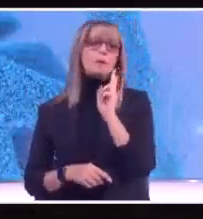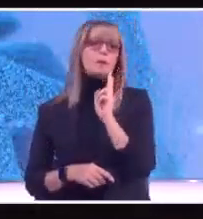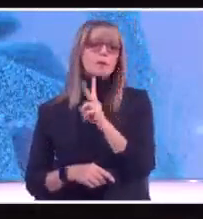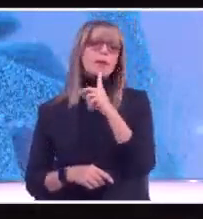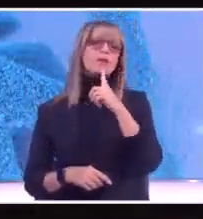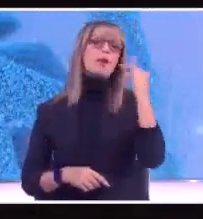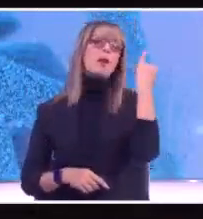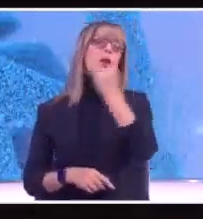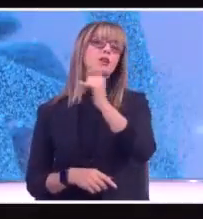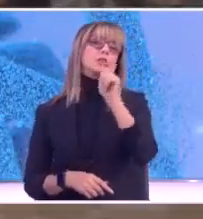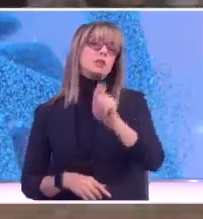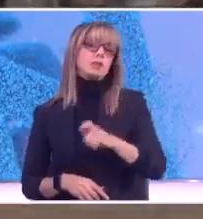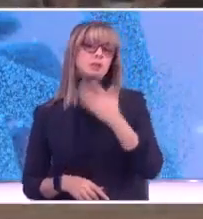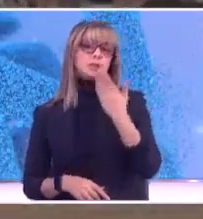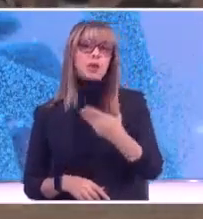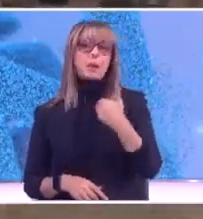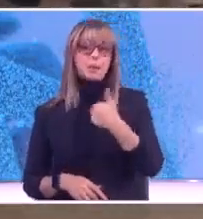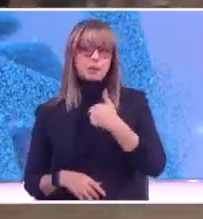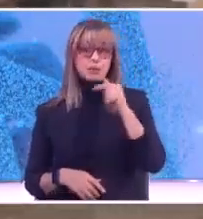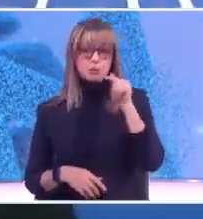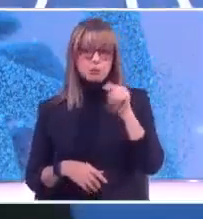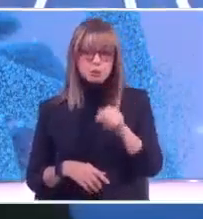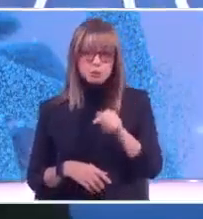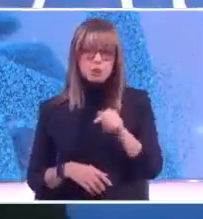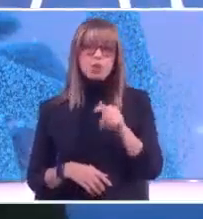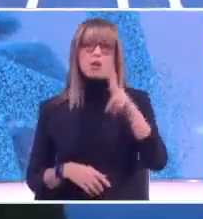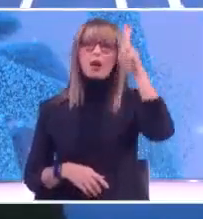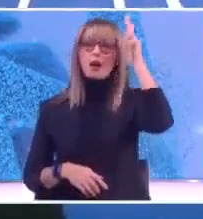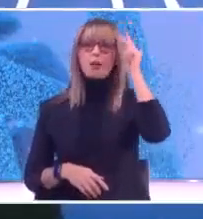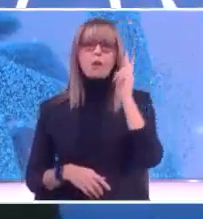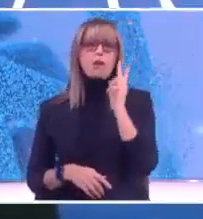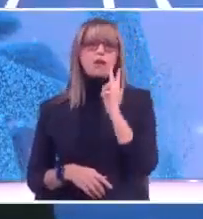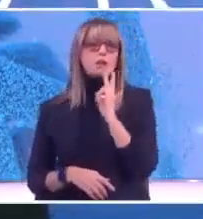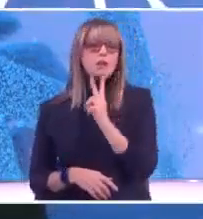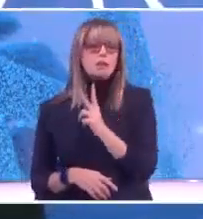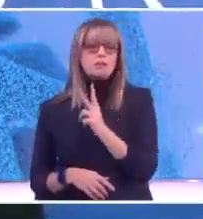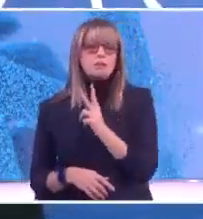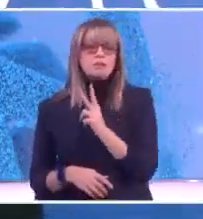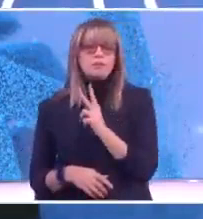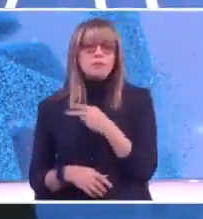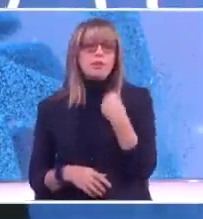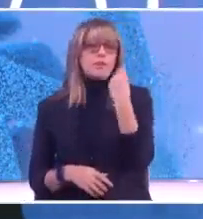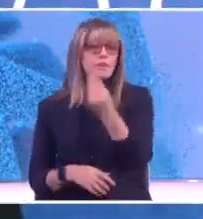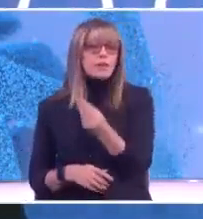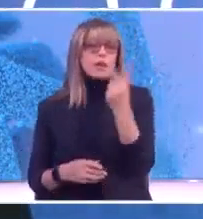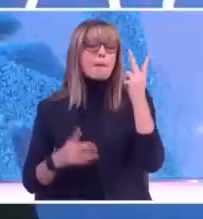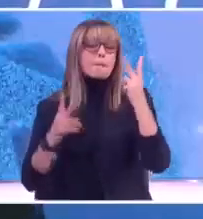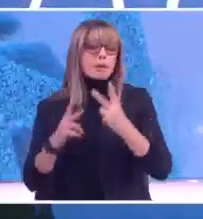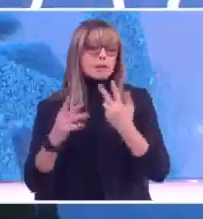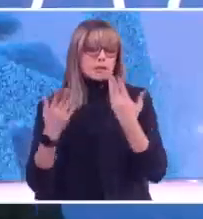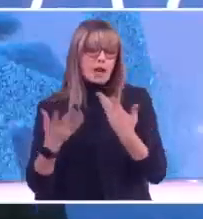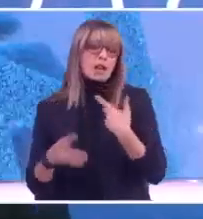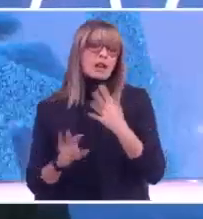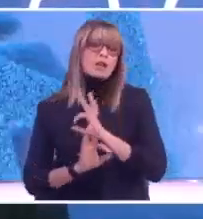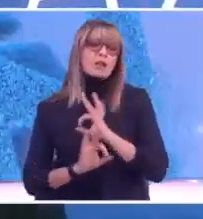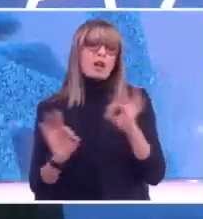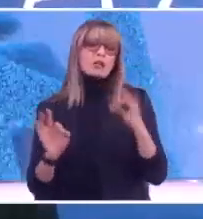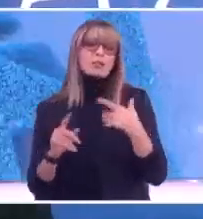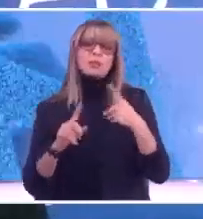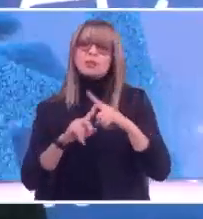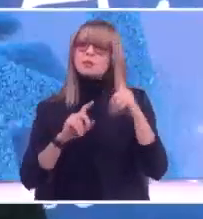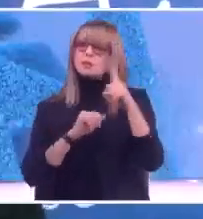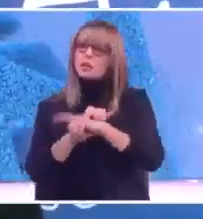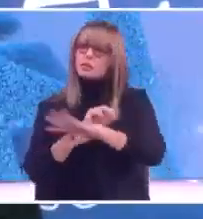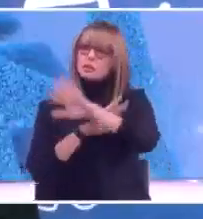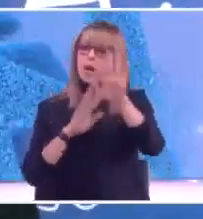Devletleri'ne eleştirileri vardı. Bizim buradan tabii özellikle Amerika Birleşik Devletleri'ne vereceğimiz mesaj da son derece net. Biz terörün her